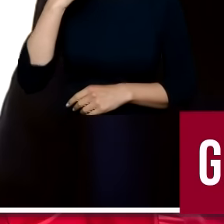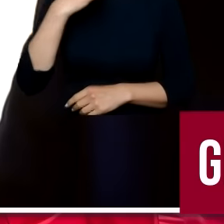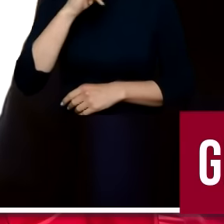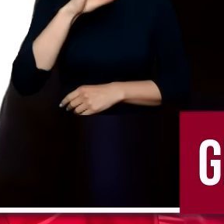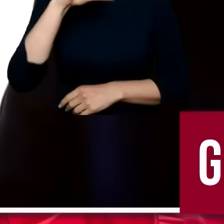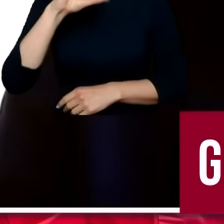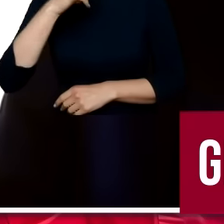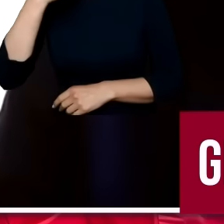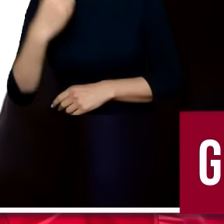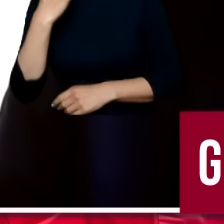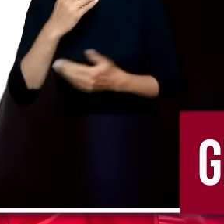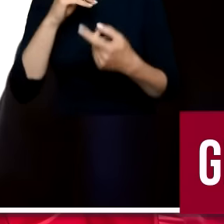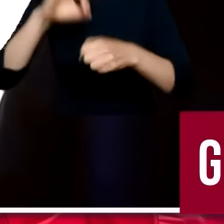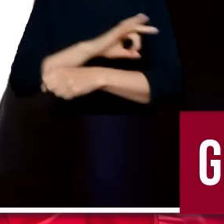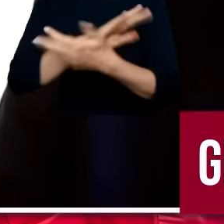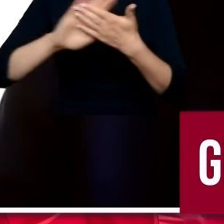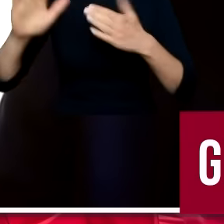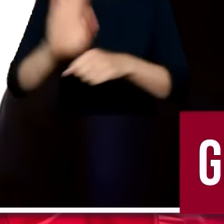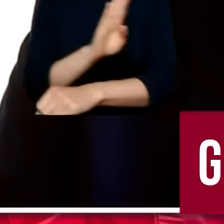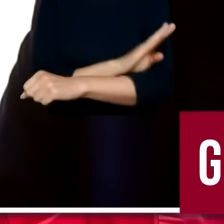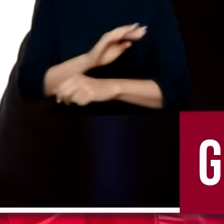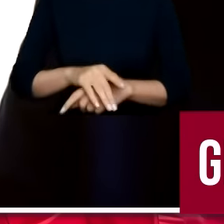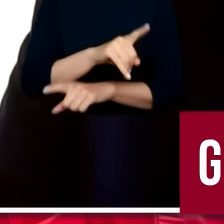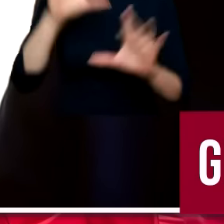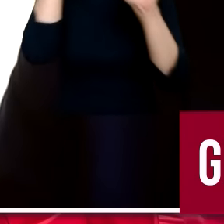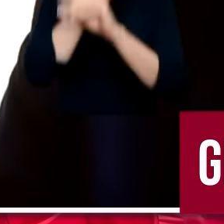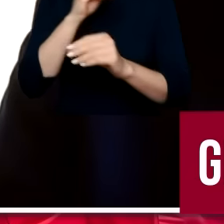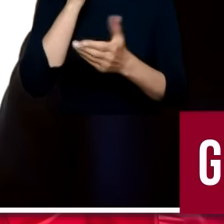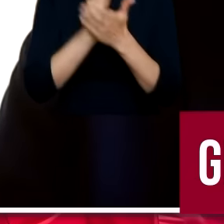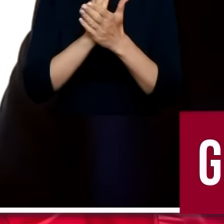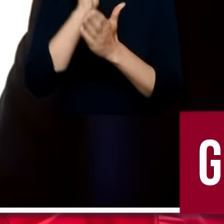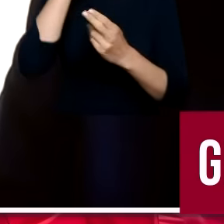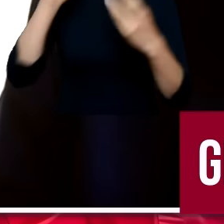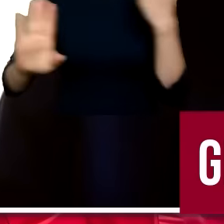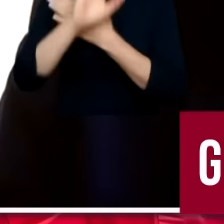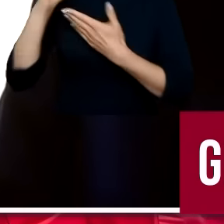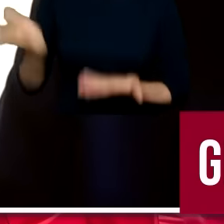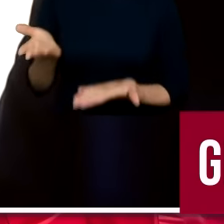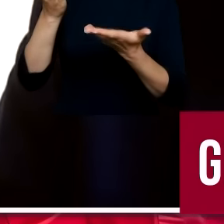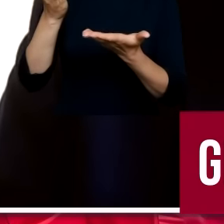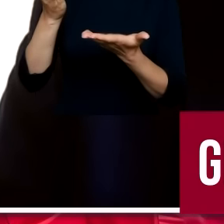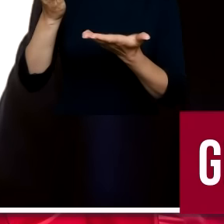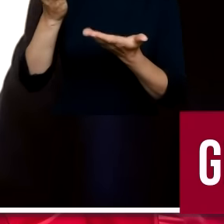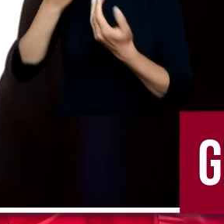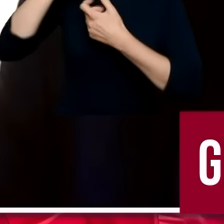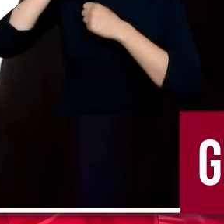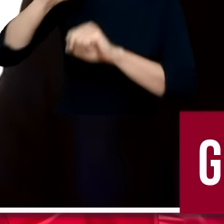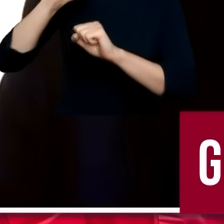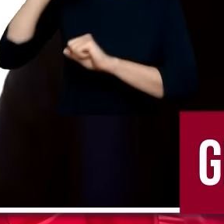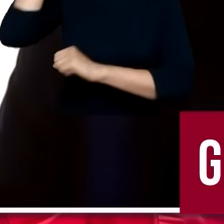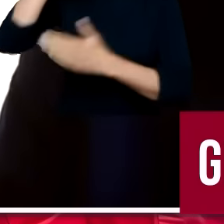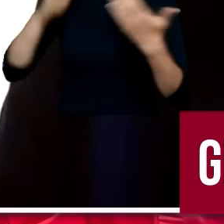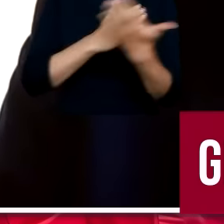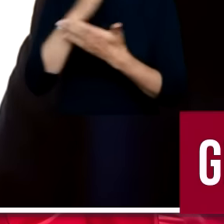czysto biznesowy że o tym wszystkim zapomną i nagle będą mogli się przedstawiać w aureoli Obrońców ojczyzny słowo